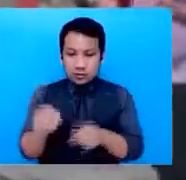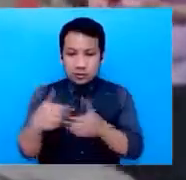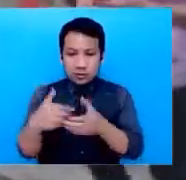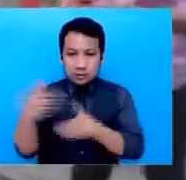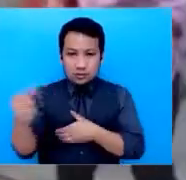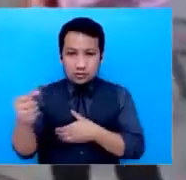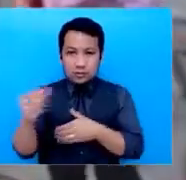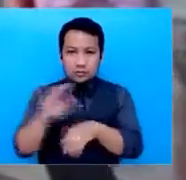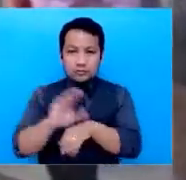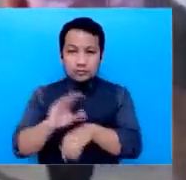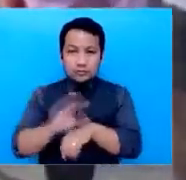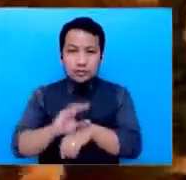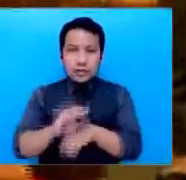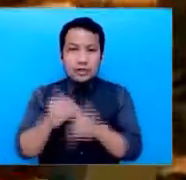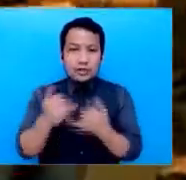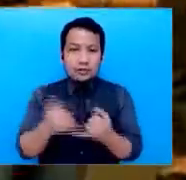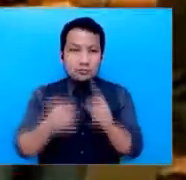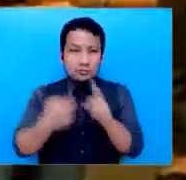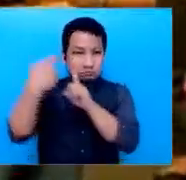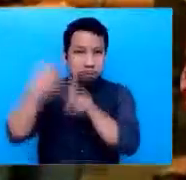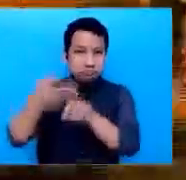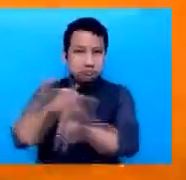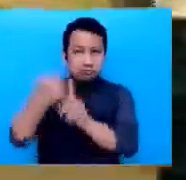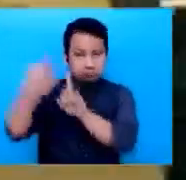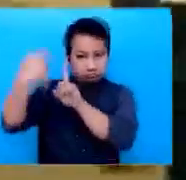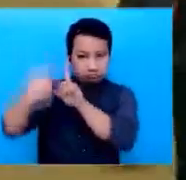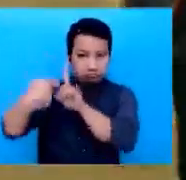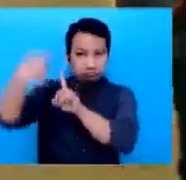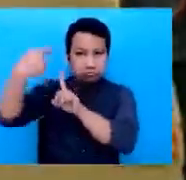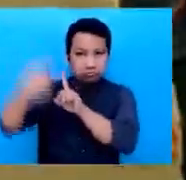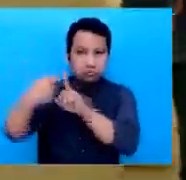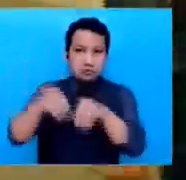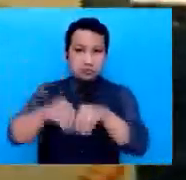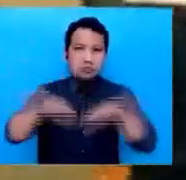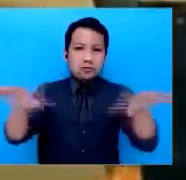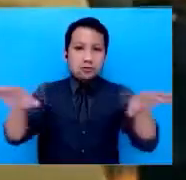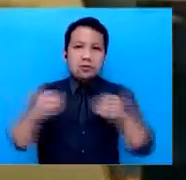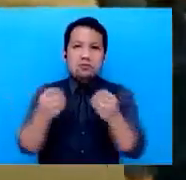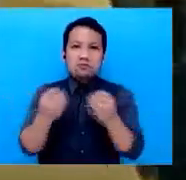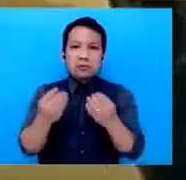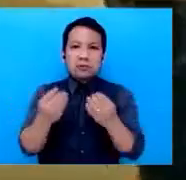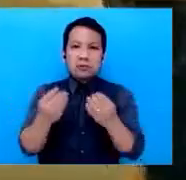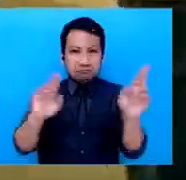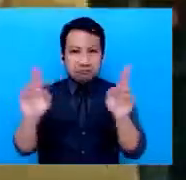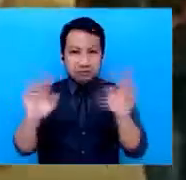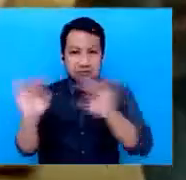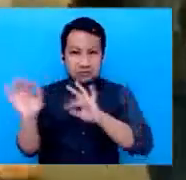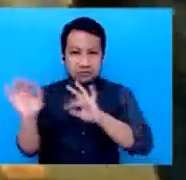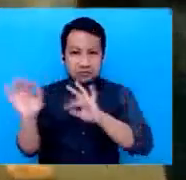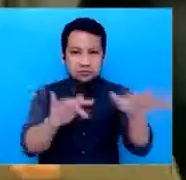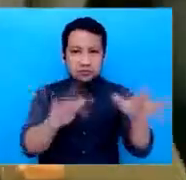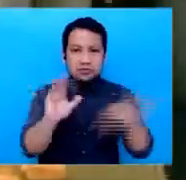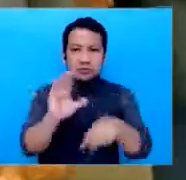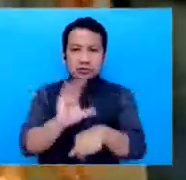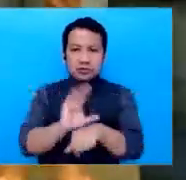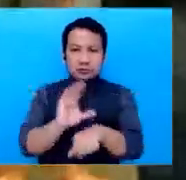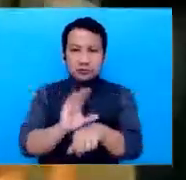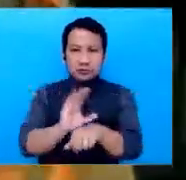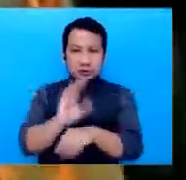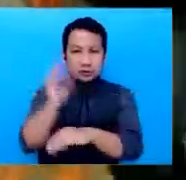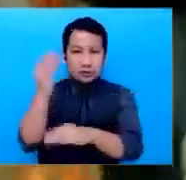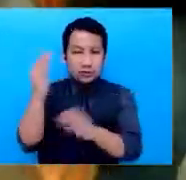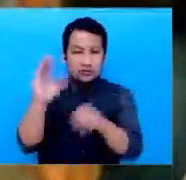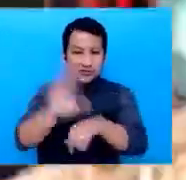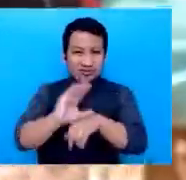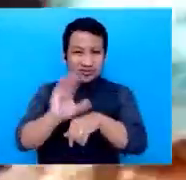makapasok, kinukuha muna ang kanilang temperatura. Naganda na rin ang simbahan sa mas maraming deboto sa simbang gabi. Bukod sa nakakaraglagang